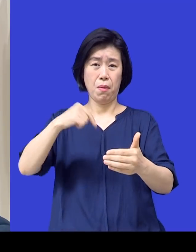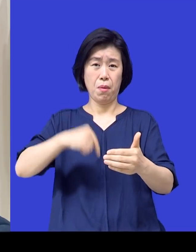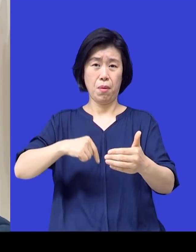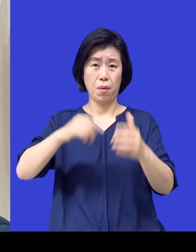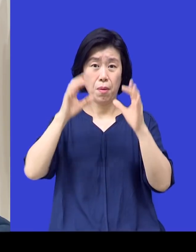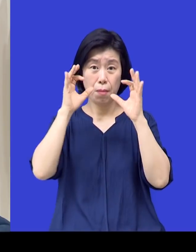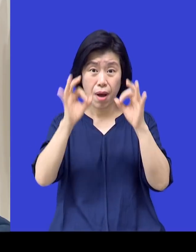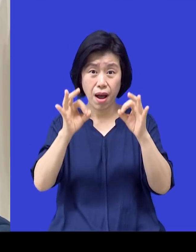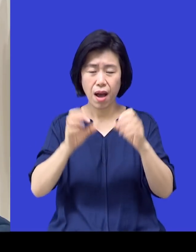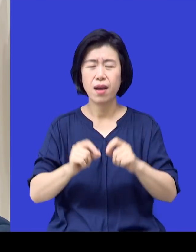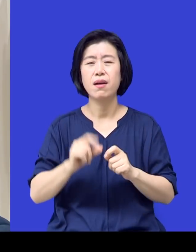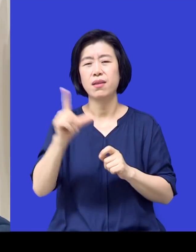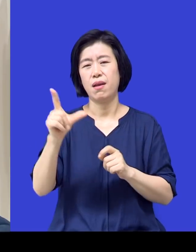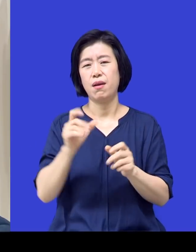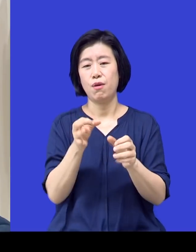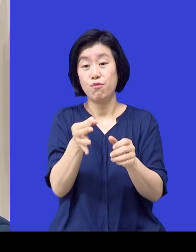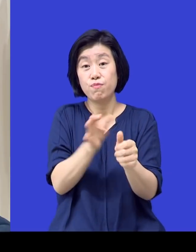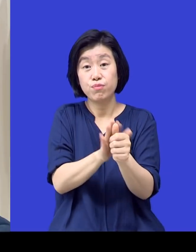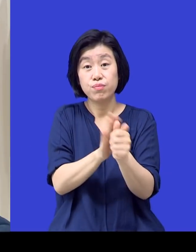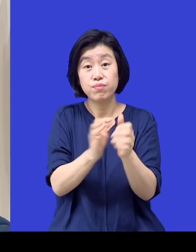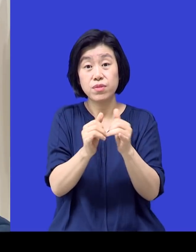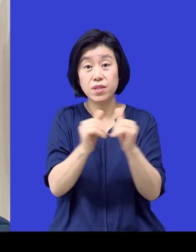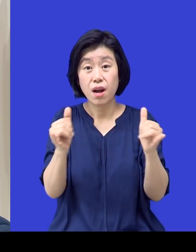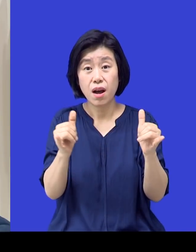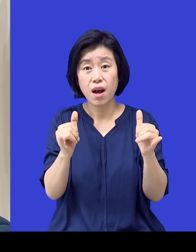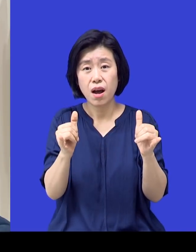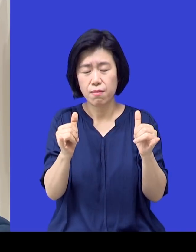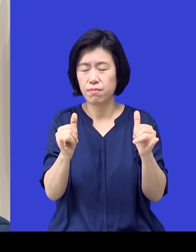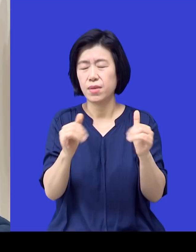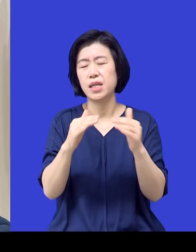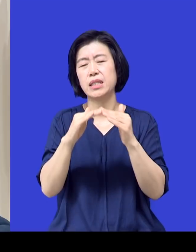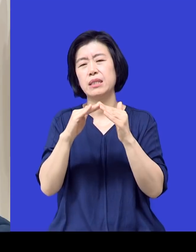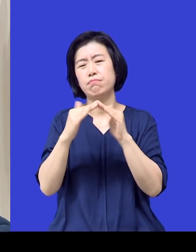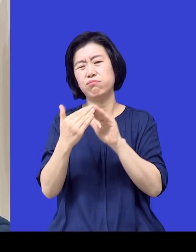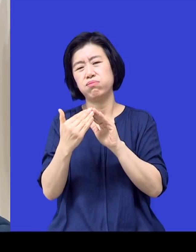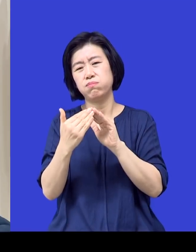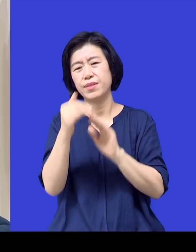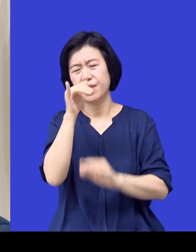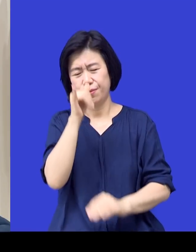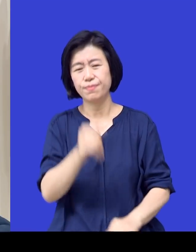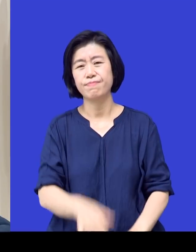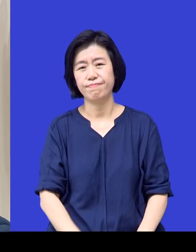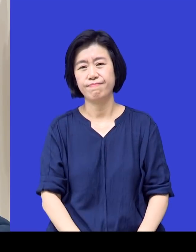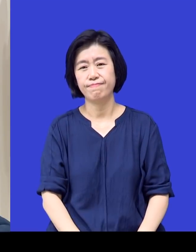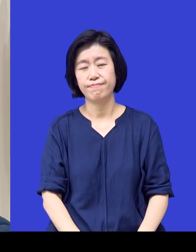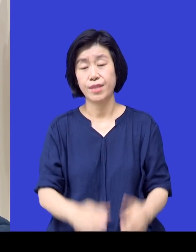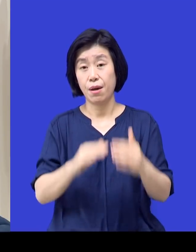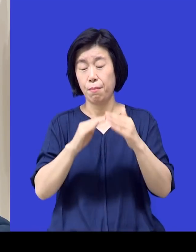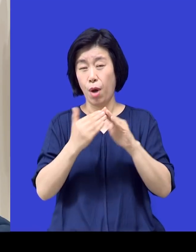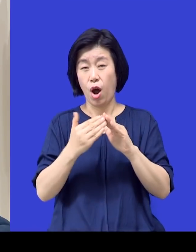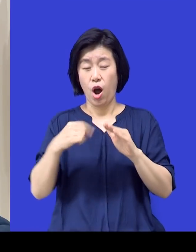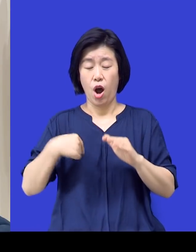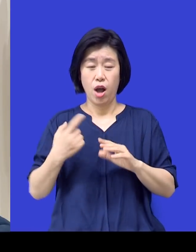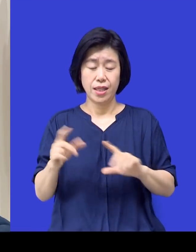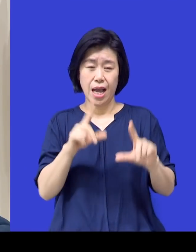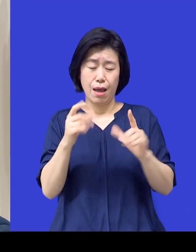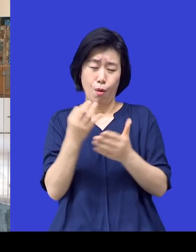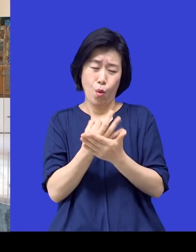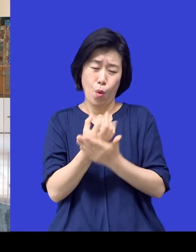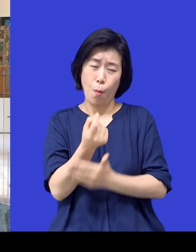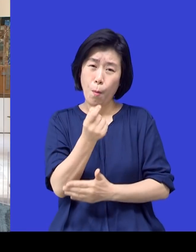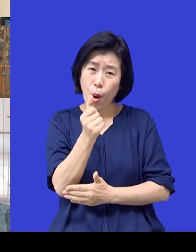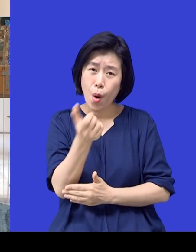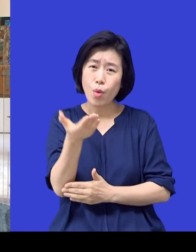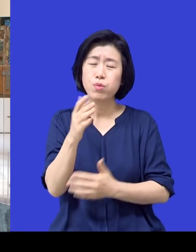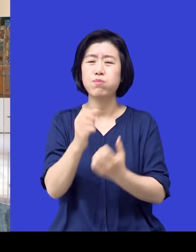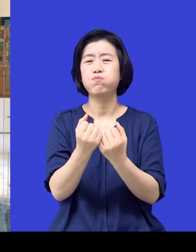솔직히 대다수의 모든 분들은 어려운 환경에서 그 형편을 무릅쓰고 후원을 하는 분들이